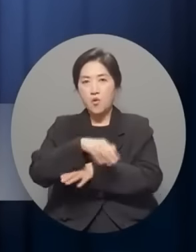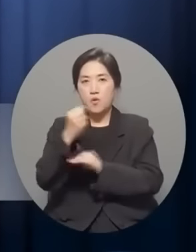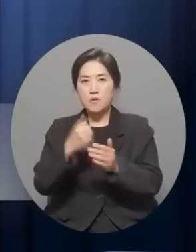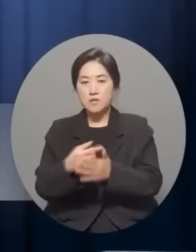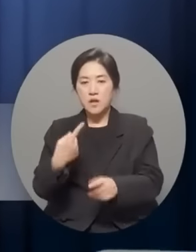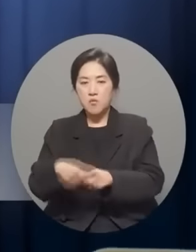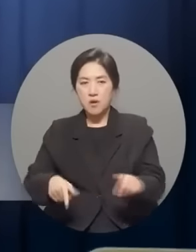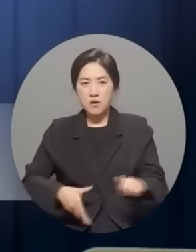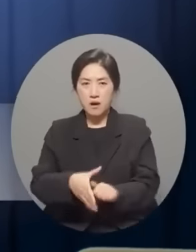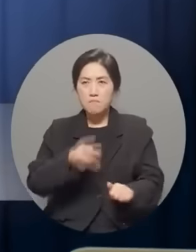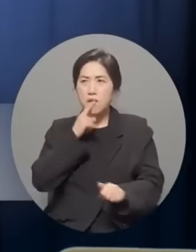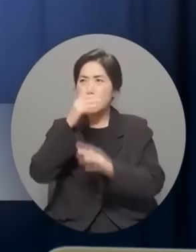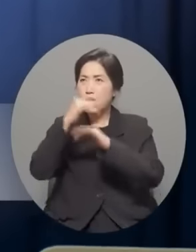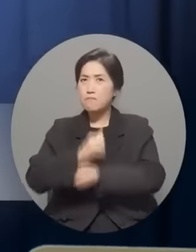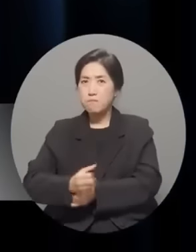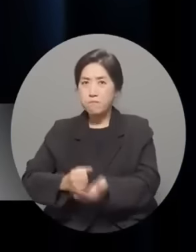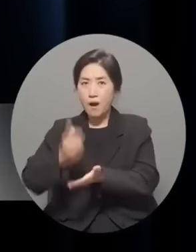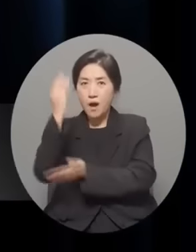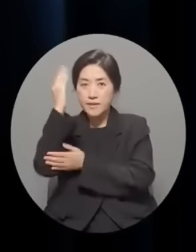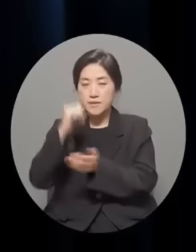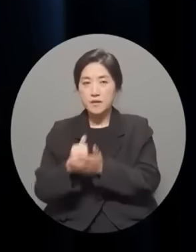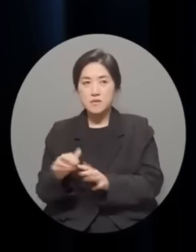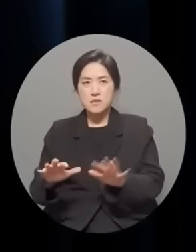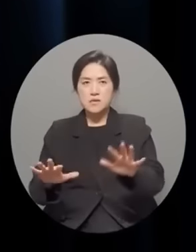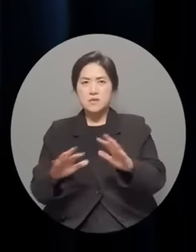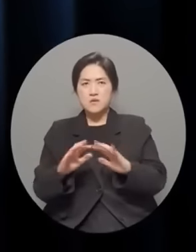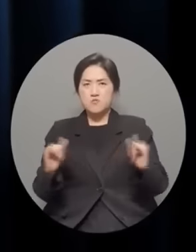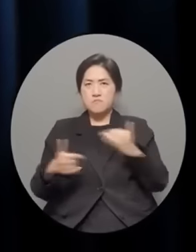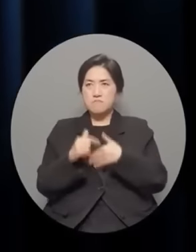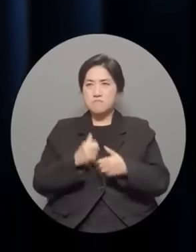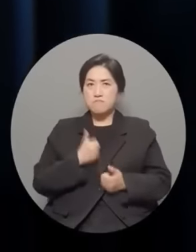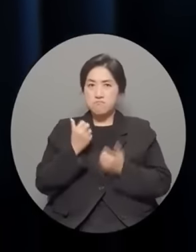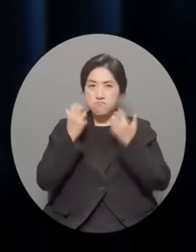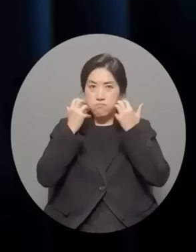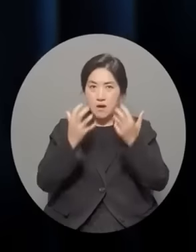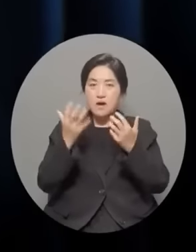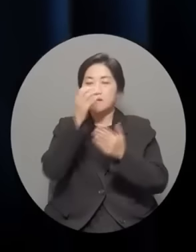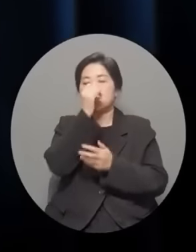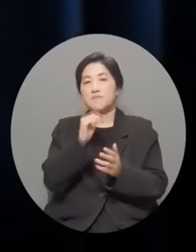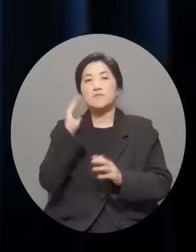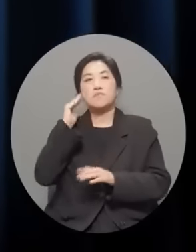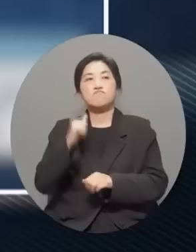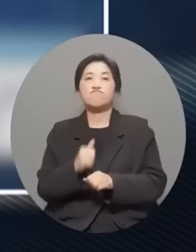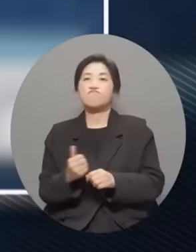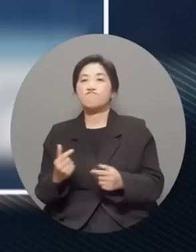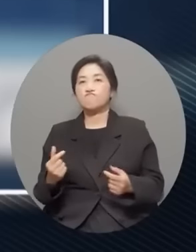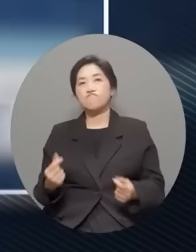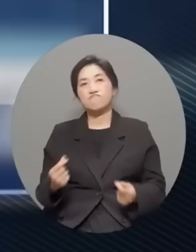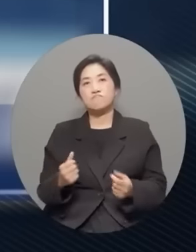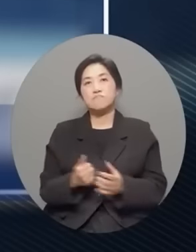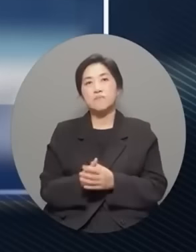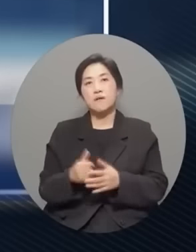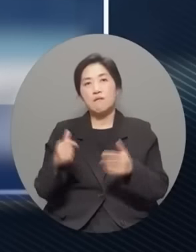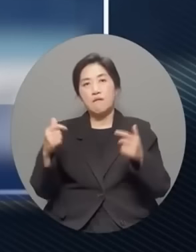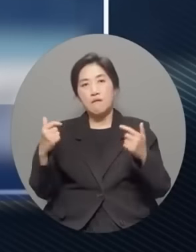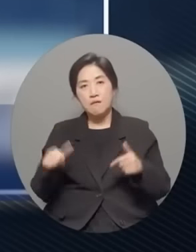회칼 테러 협박, 여론의 분노는 거셌지만 대통령실은 느긋했습니다.